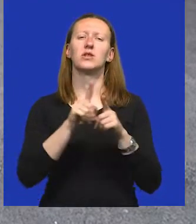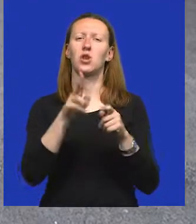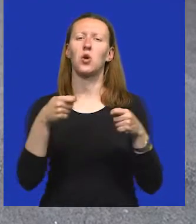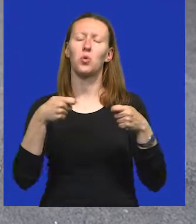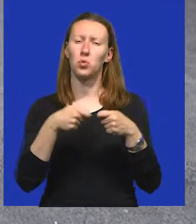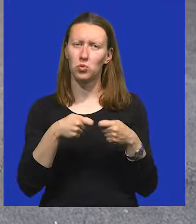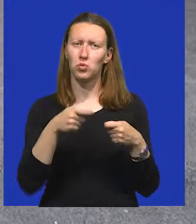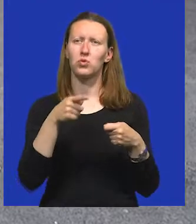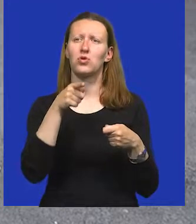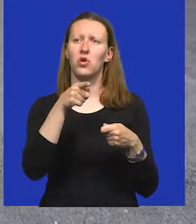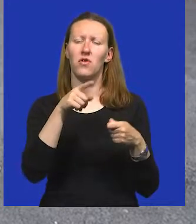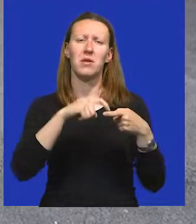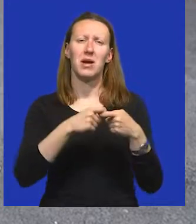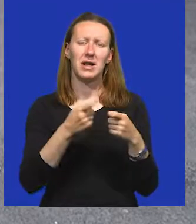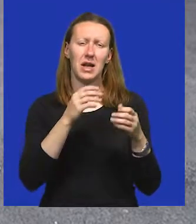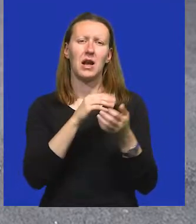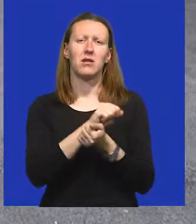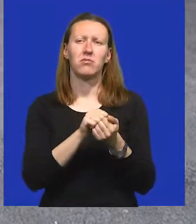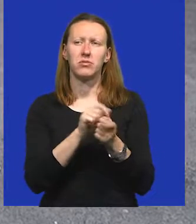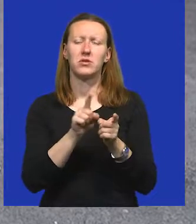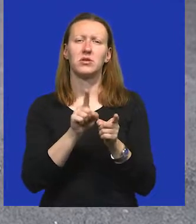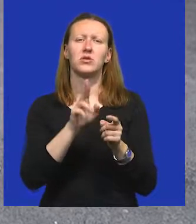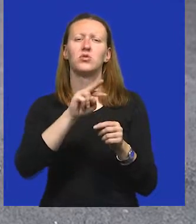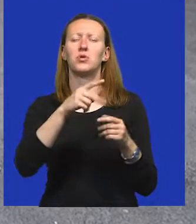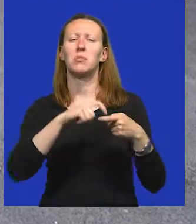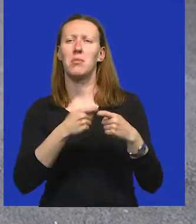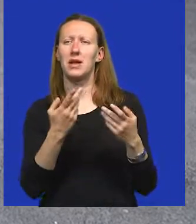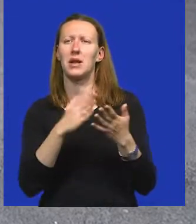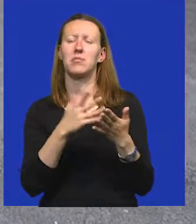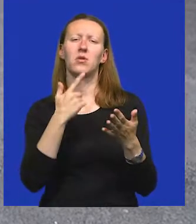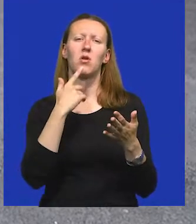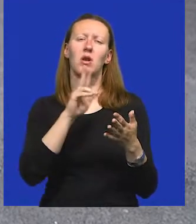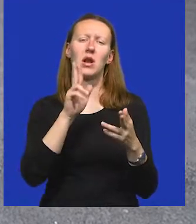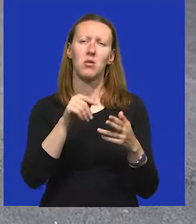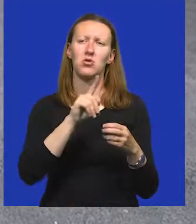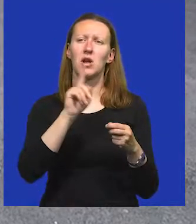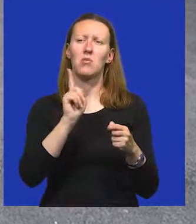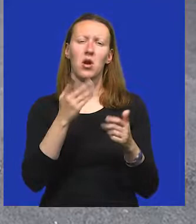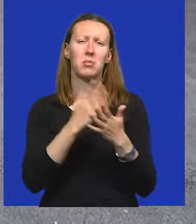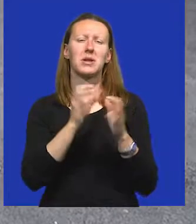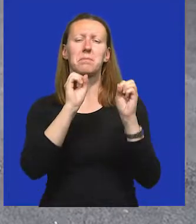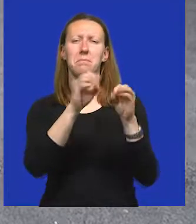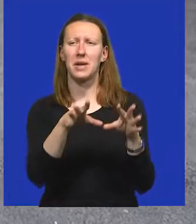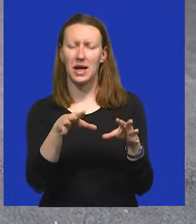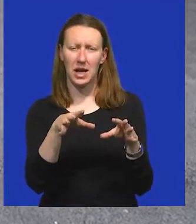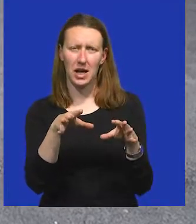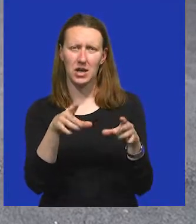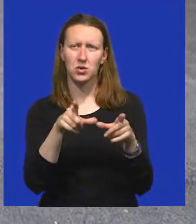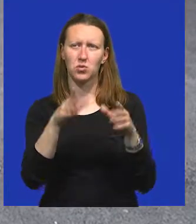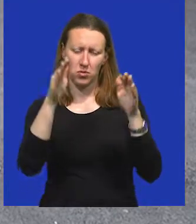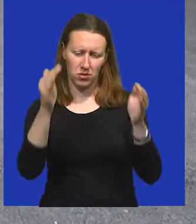Viene incluso in questi materiali di riciclo, vengono inclusi anche altri materiali di scarto che non possono e non devono essere buttati